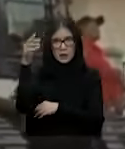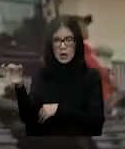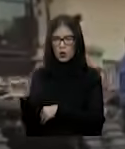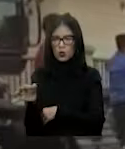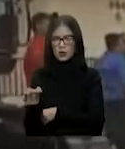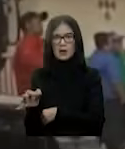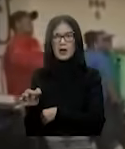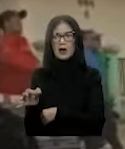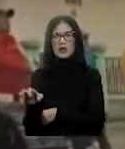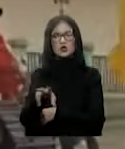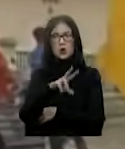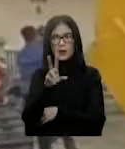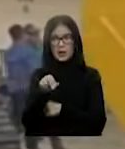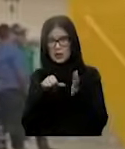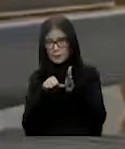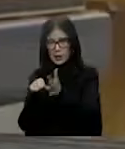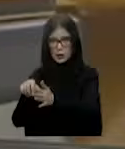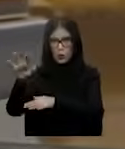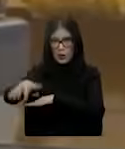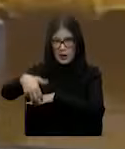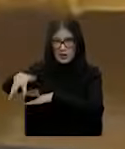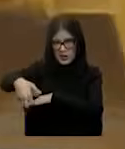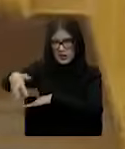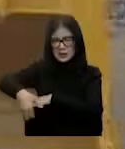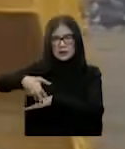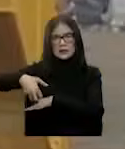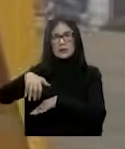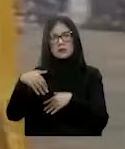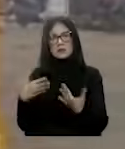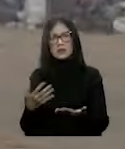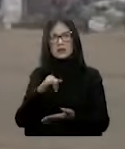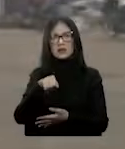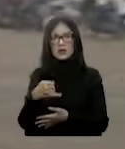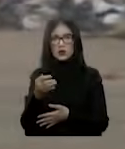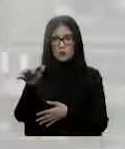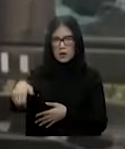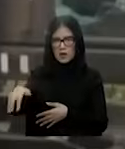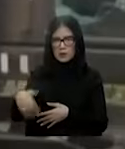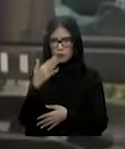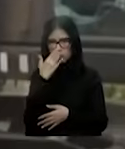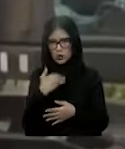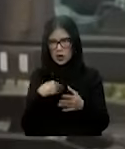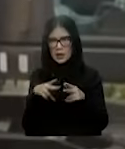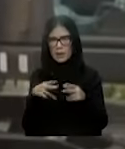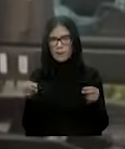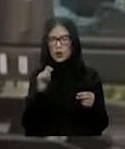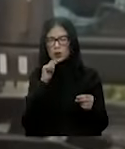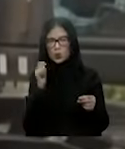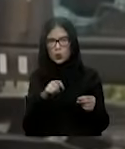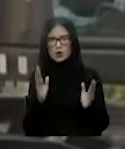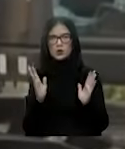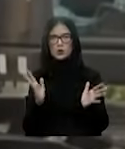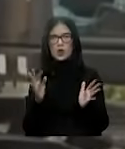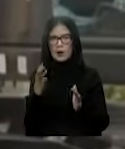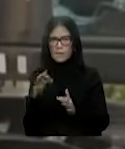lantaran alat berat yang dimiliki Pemkot Depok dinilai sudah usang termakan usia. Ini karena baru datang tadi malam,